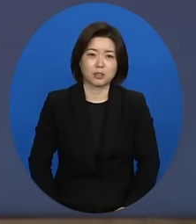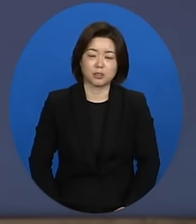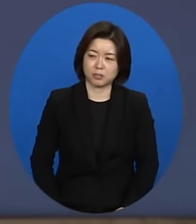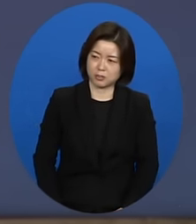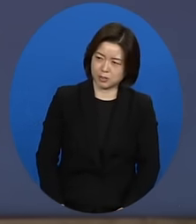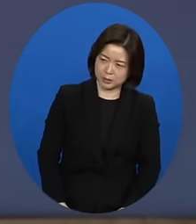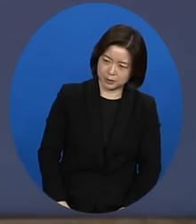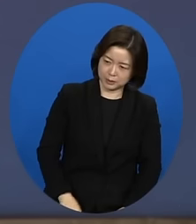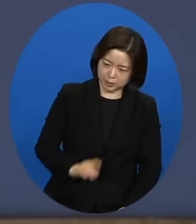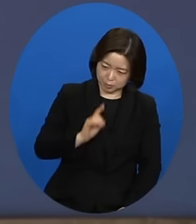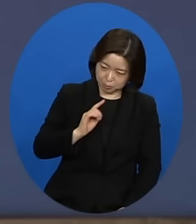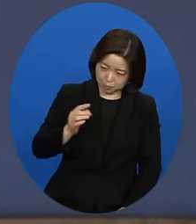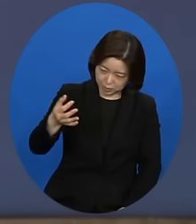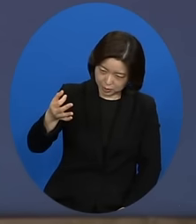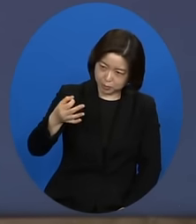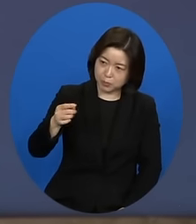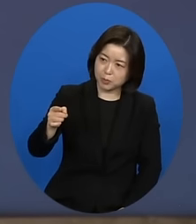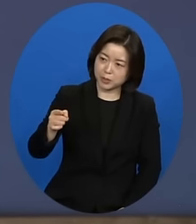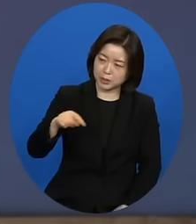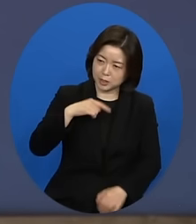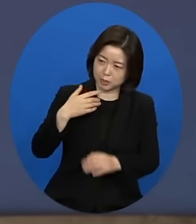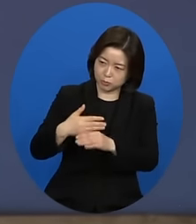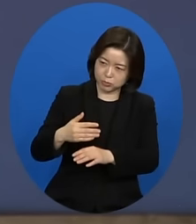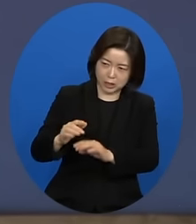말하는 툴을 보니까 이게 북한 아니야.